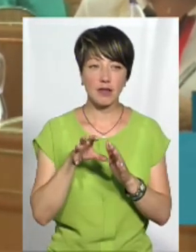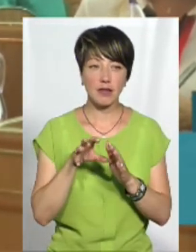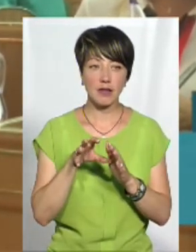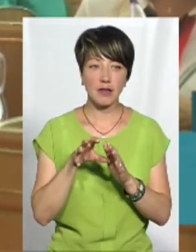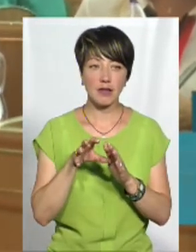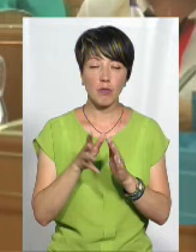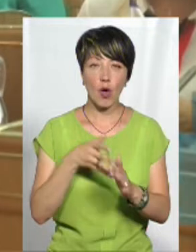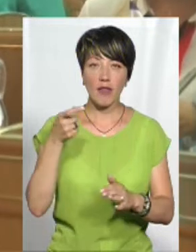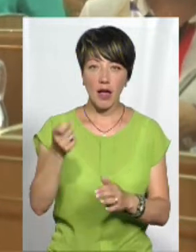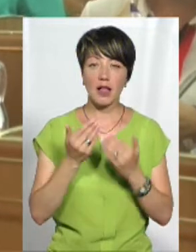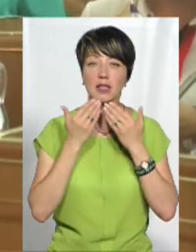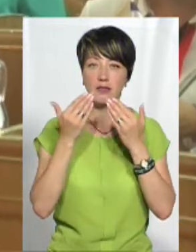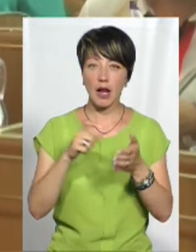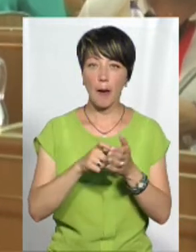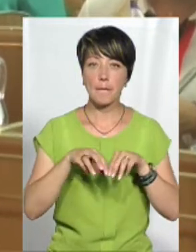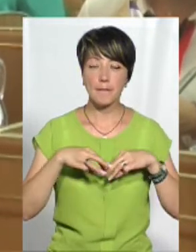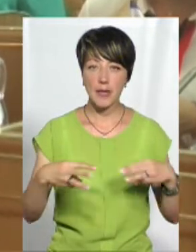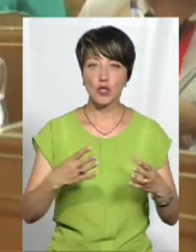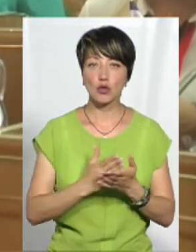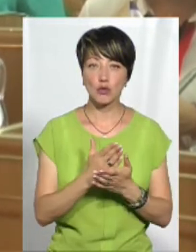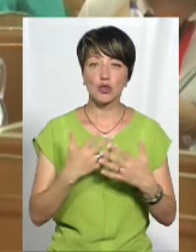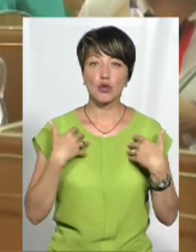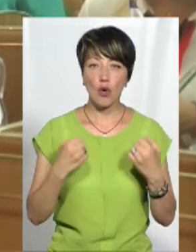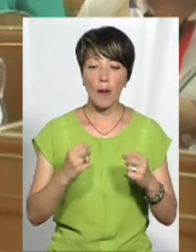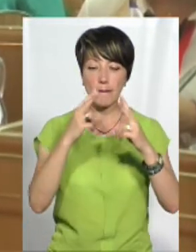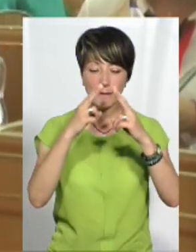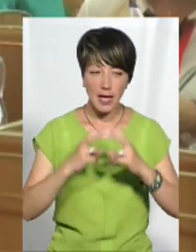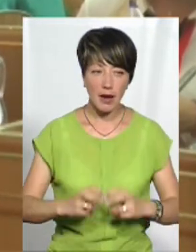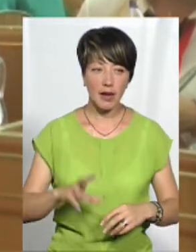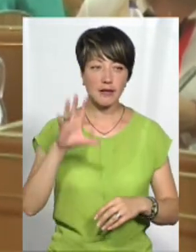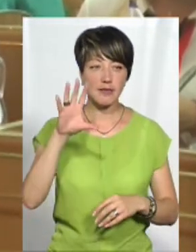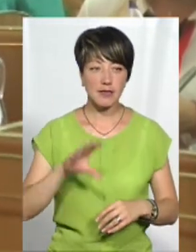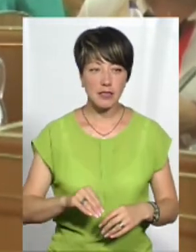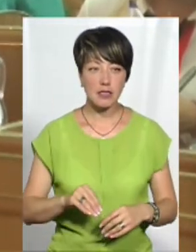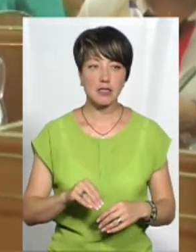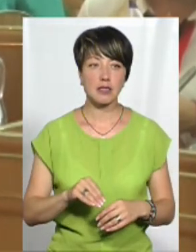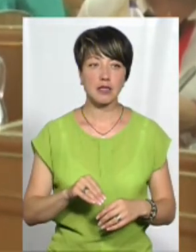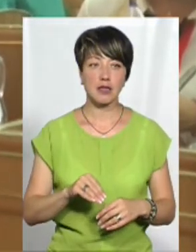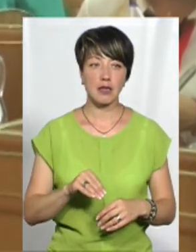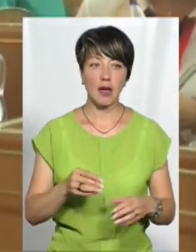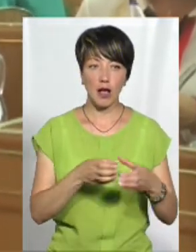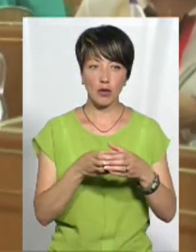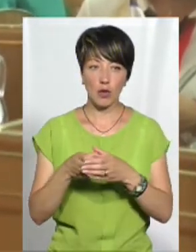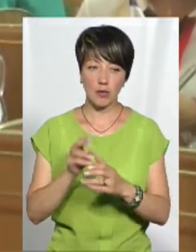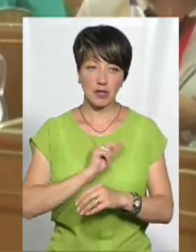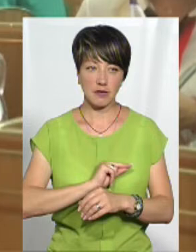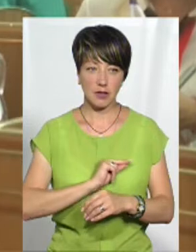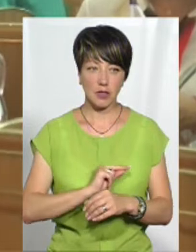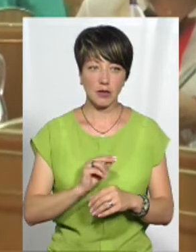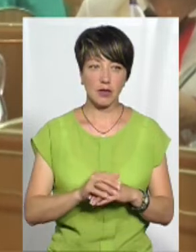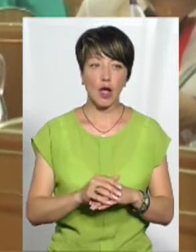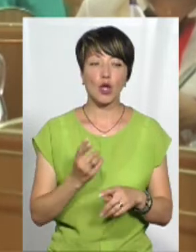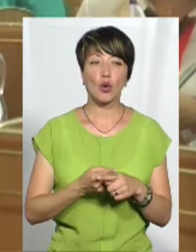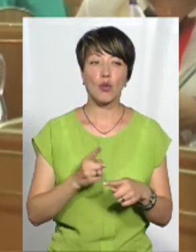до Кабміну, до Служби здоров'я, про перегляд повністю сімки, документ зараз знайдуть, принесуть, я його підвозить, шановні мої.